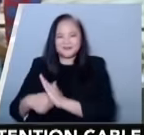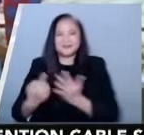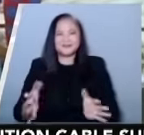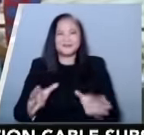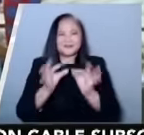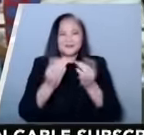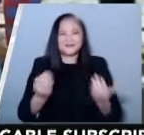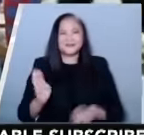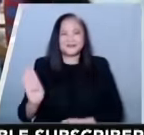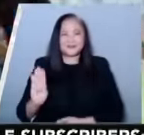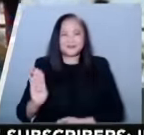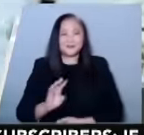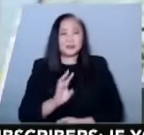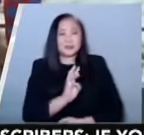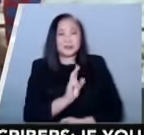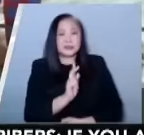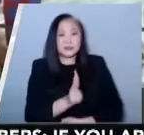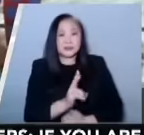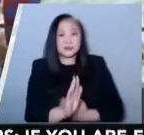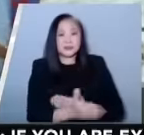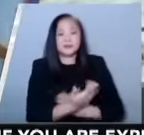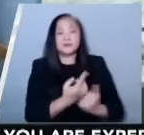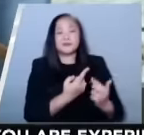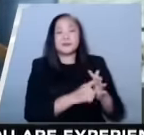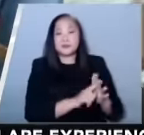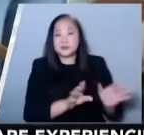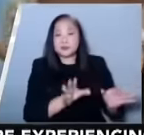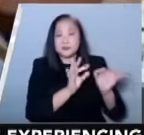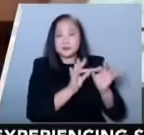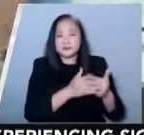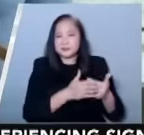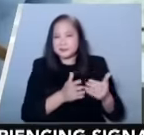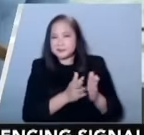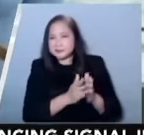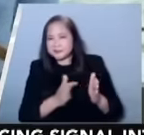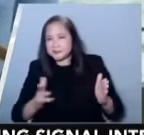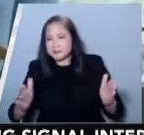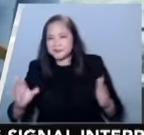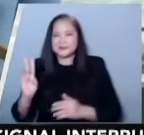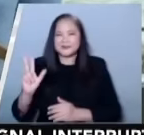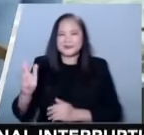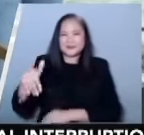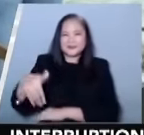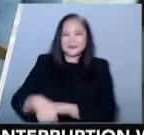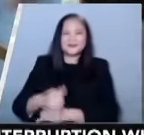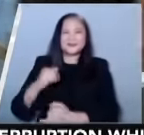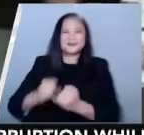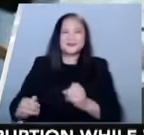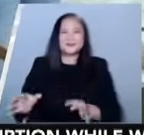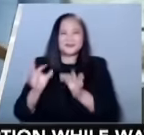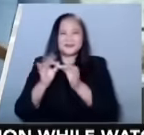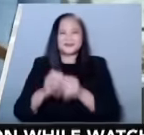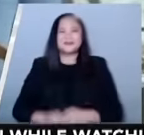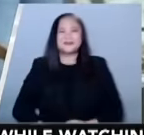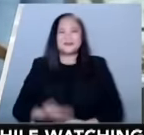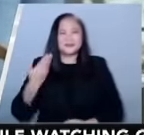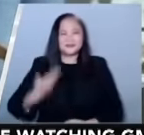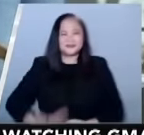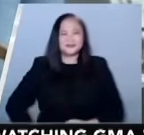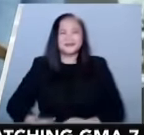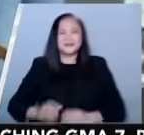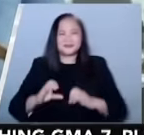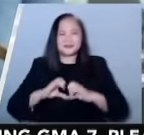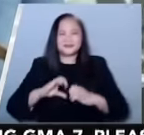a.m. ang First Mass habang 6:30 p.m. naman ang Last Mass. Live mula rito sa Baklaran Church, ako si Nico Wahe para sa